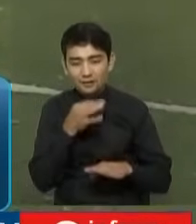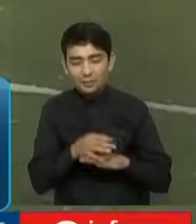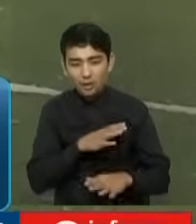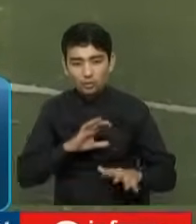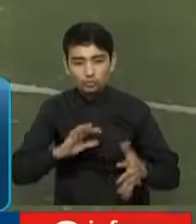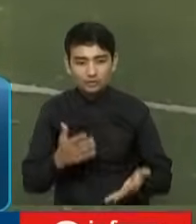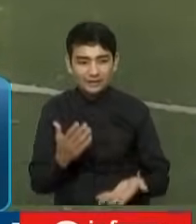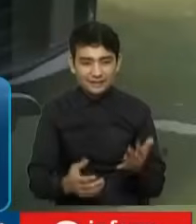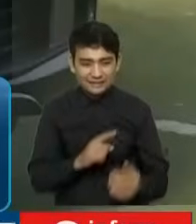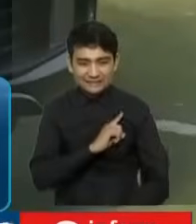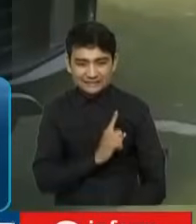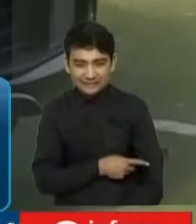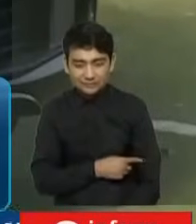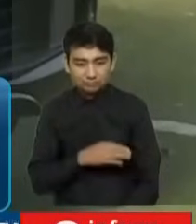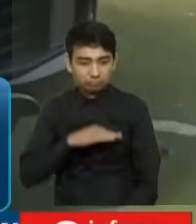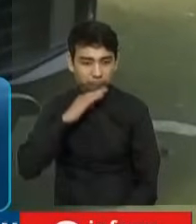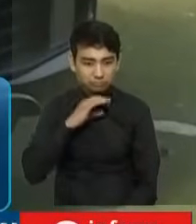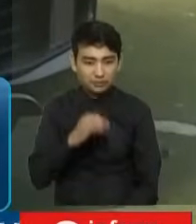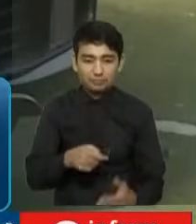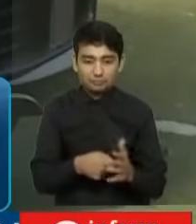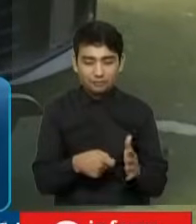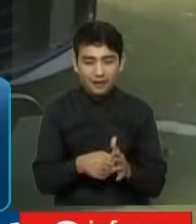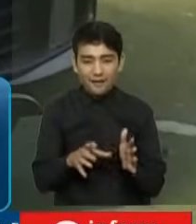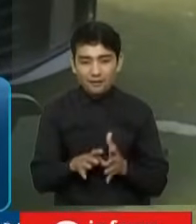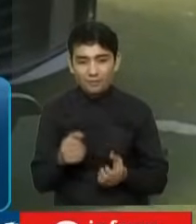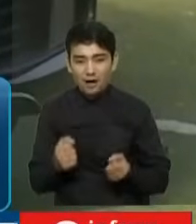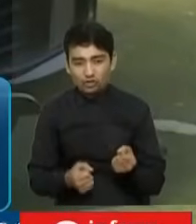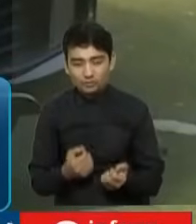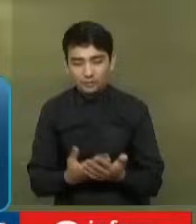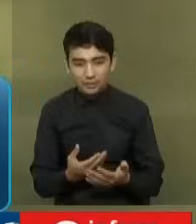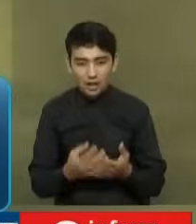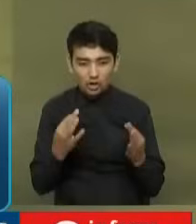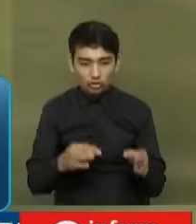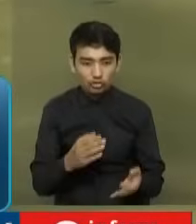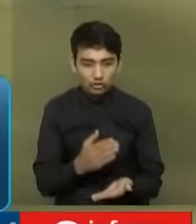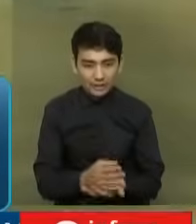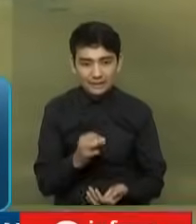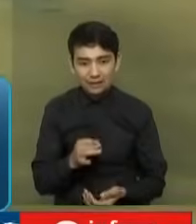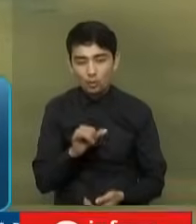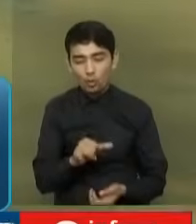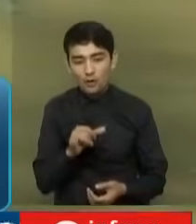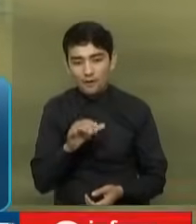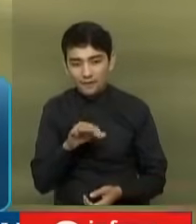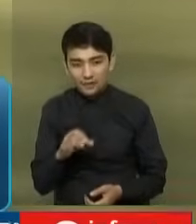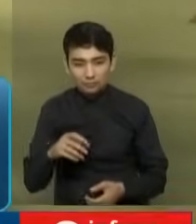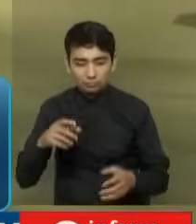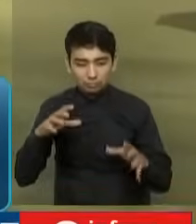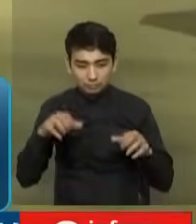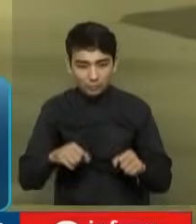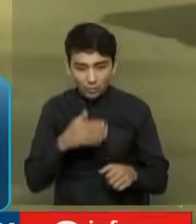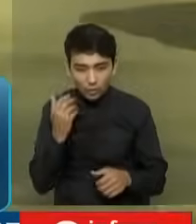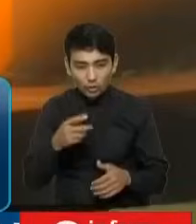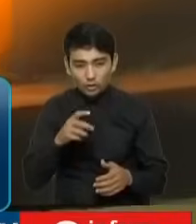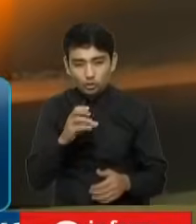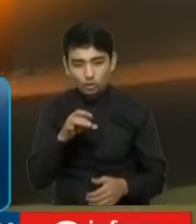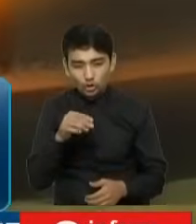случае, если мощности достаточно, зарядка электромобиля не превышает разрешенную и у вас не выбивают счетчики, владельцы могут